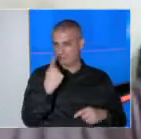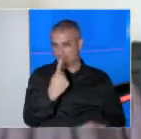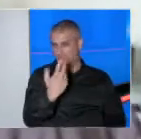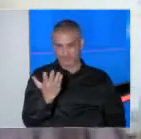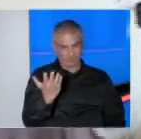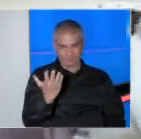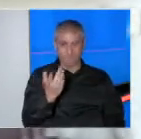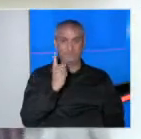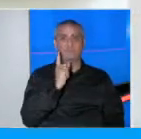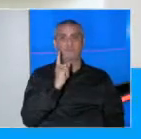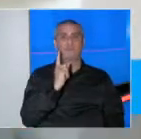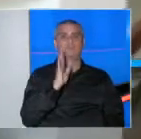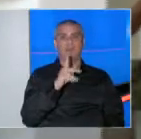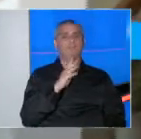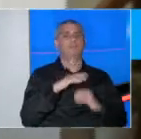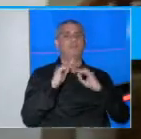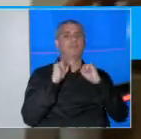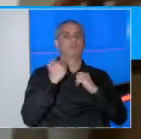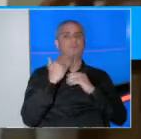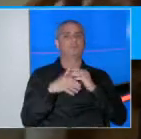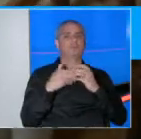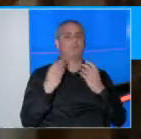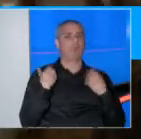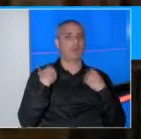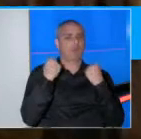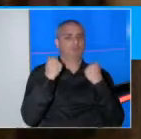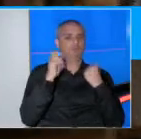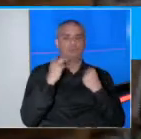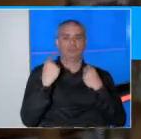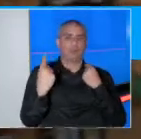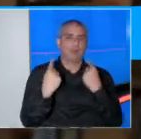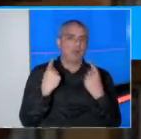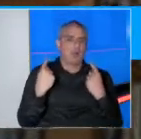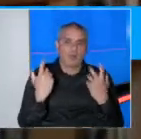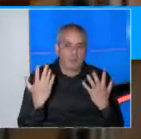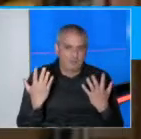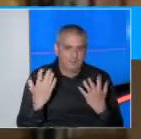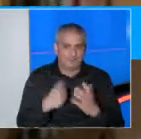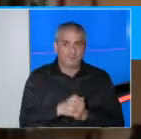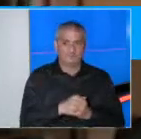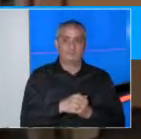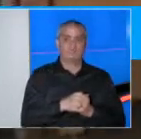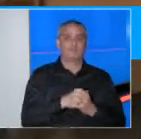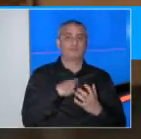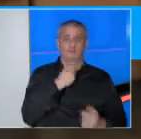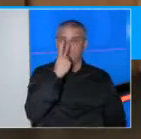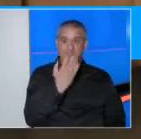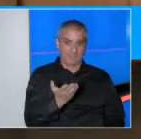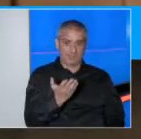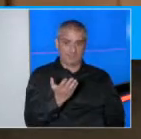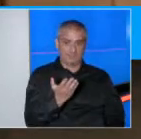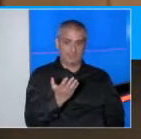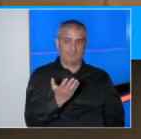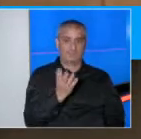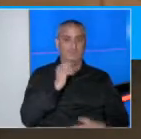וכולי, אבל הם גם נשענים בסוף על מרכיבי העוצמה שיש לכל אחד. ואיפשהו מסתכלים על